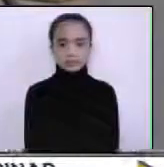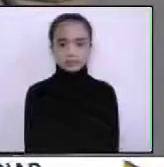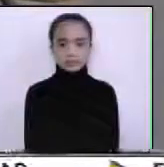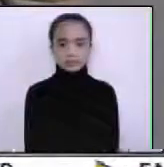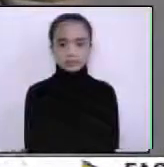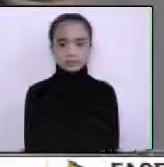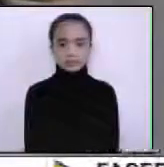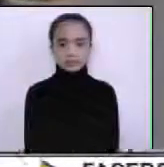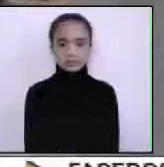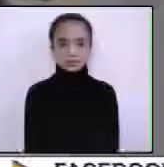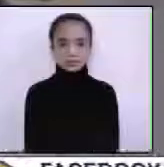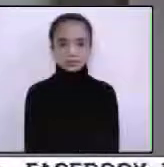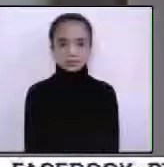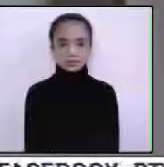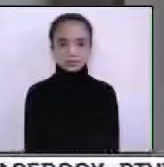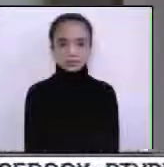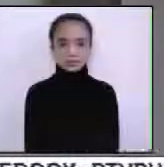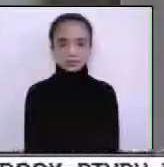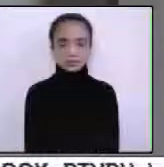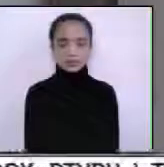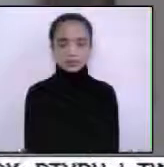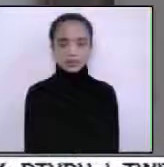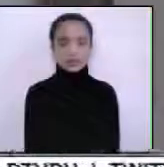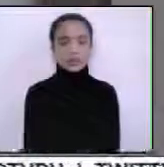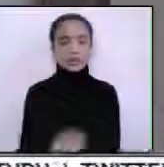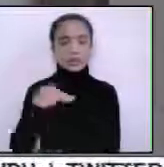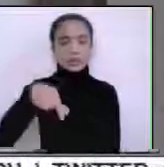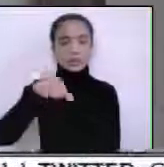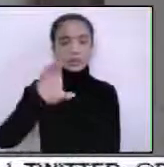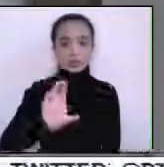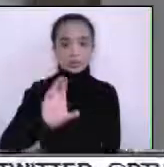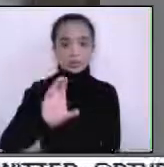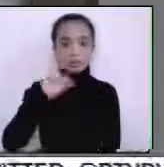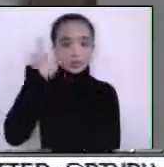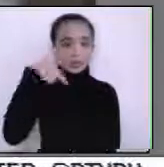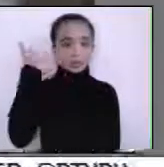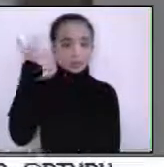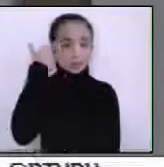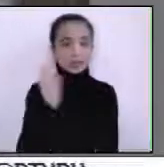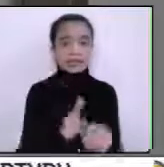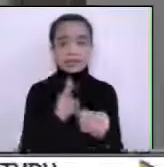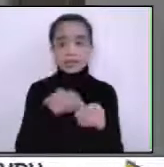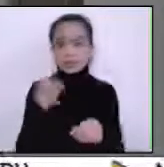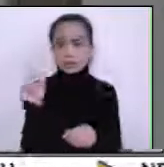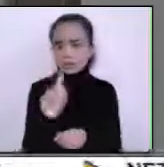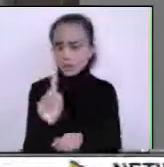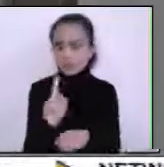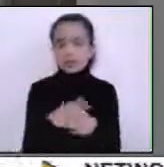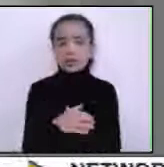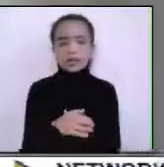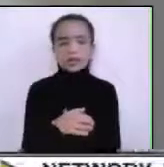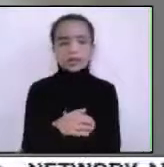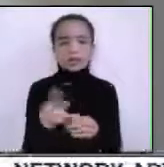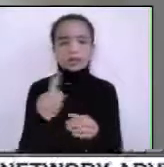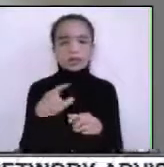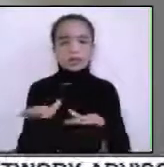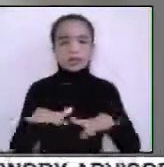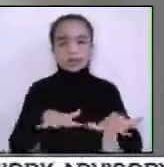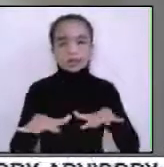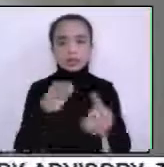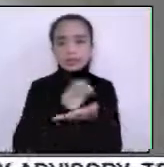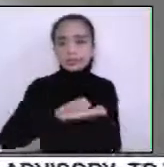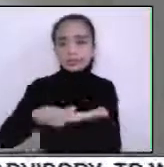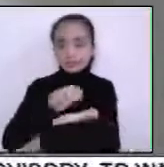Lumahok ang mga kawani ng pamalang lungsod ng Quezon City sa National Simultaneous Earthquake Drill na ginanap sa City Hall Compound bilang